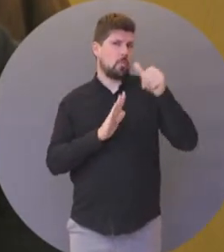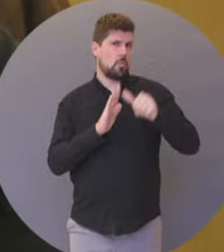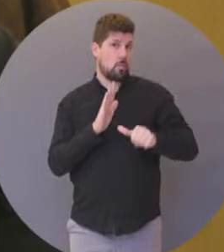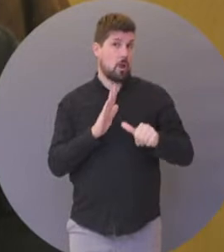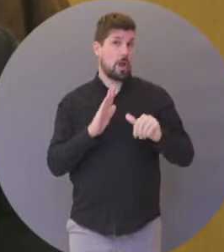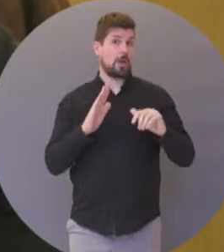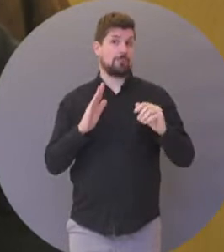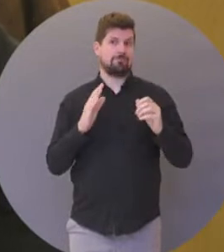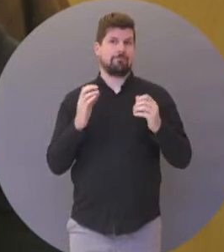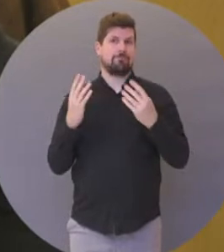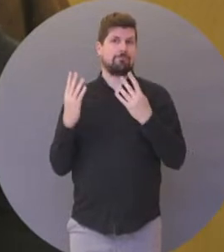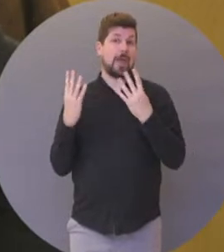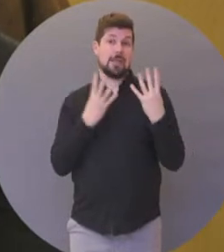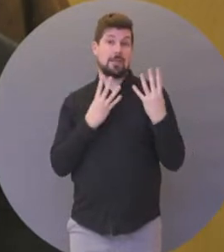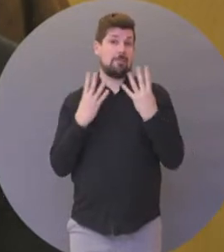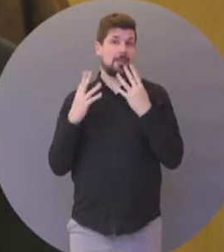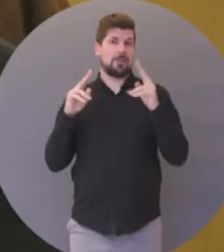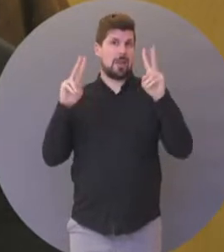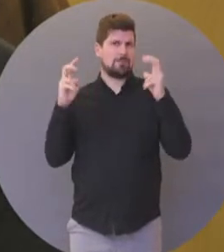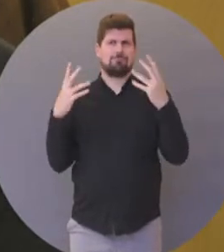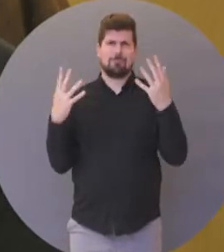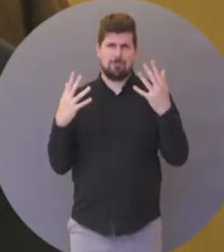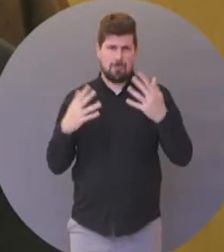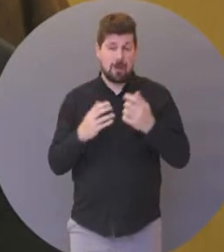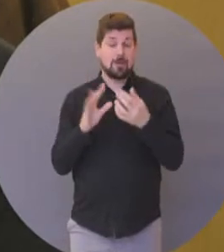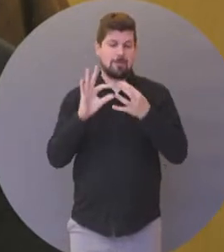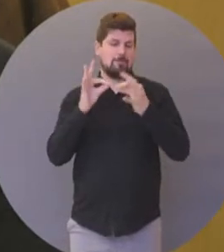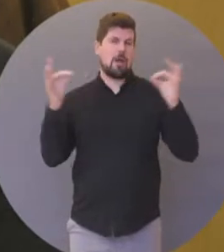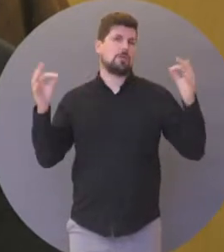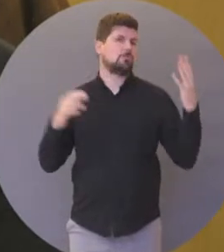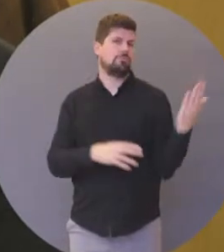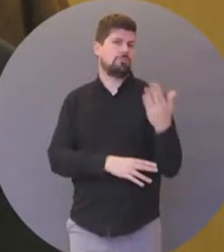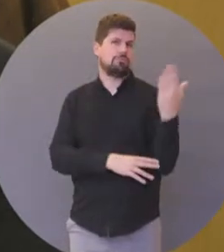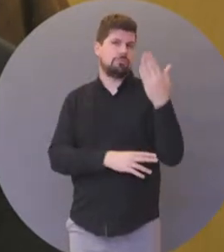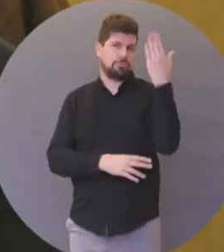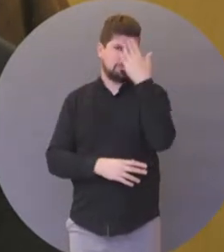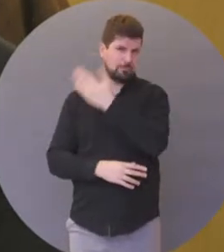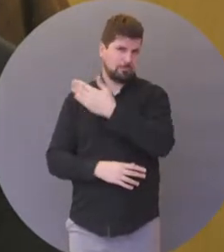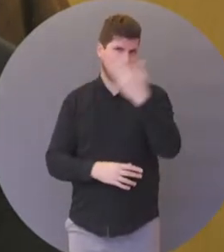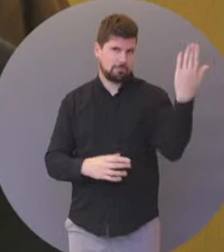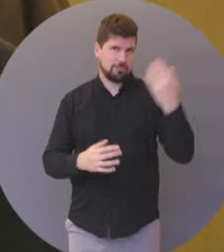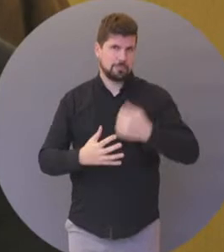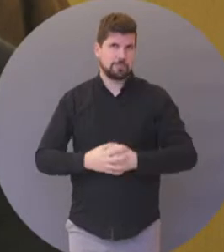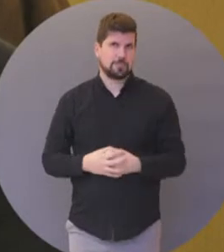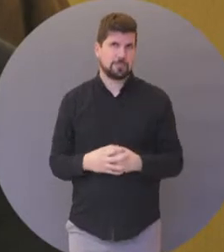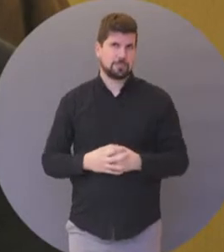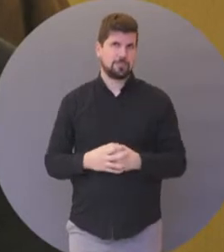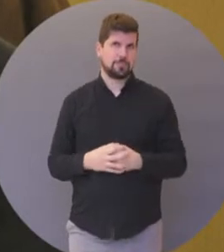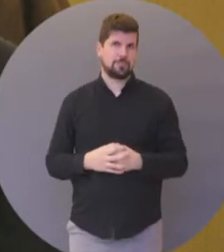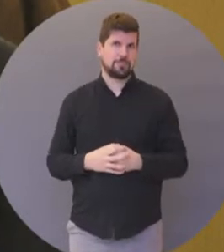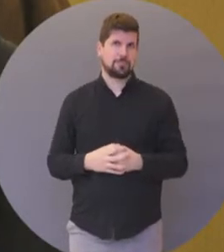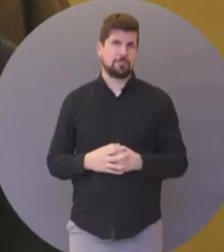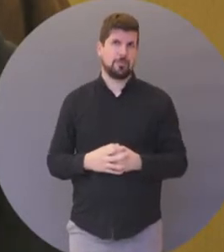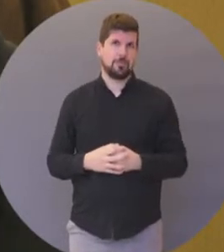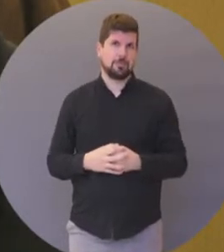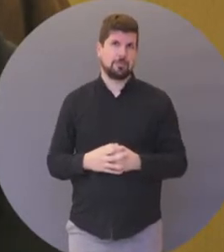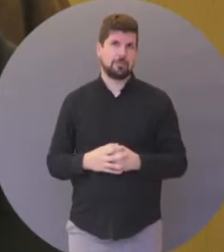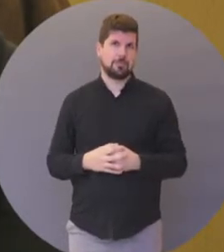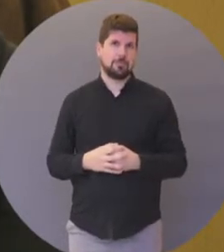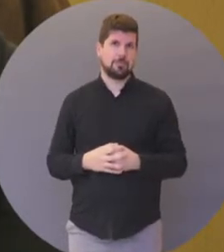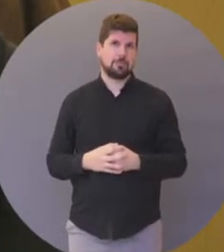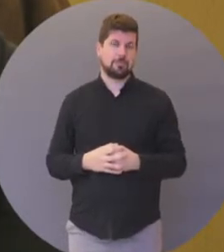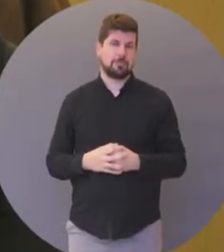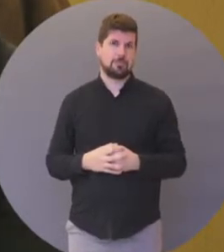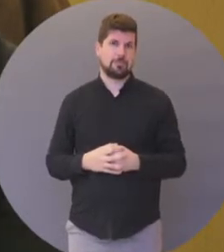anniversaire d'une phrase célèbre déclarée par un orateur